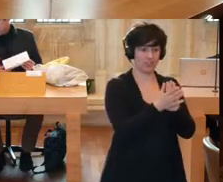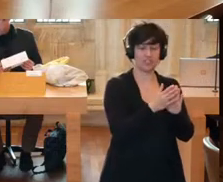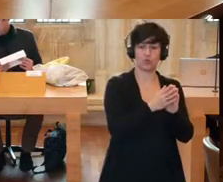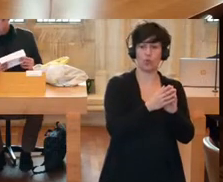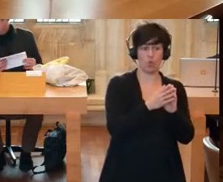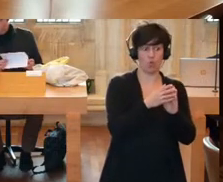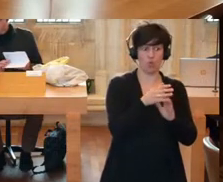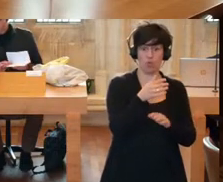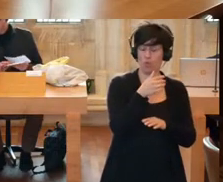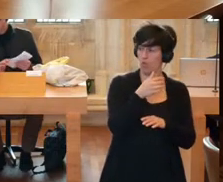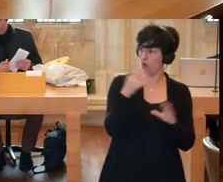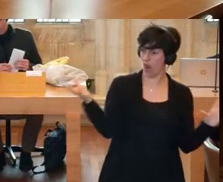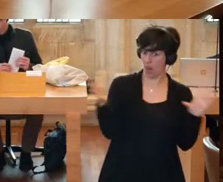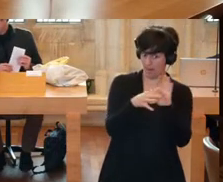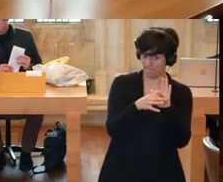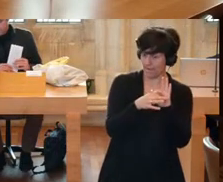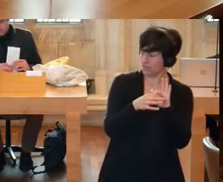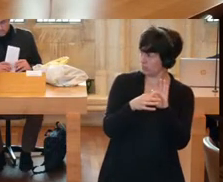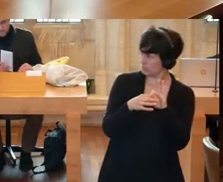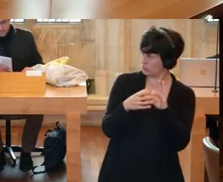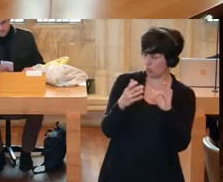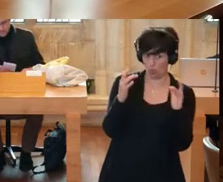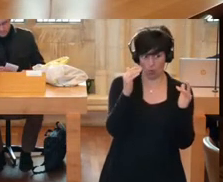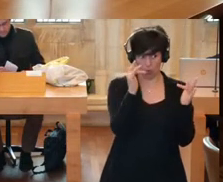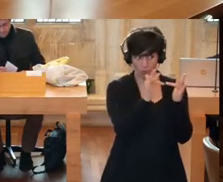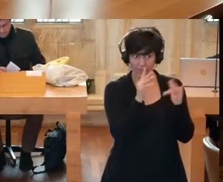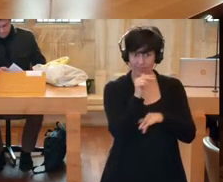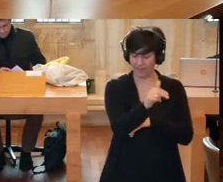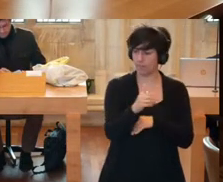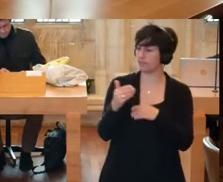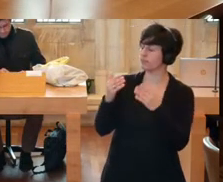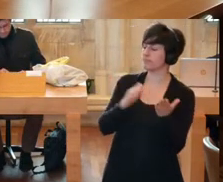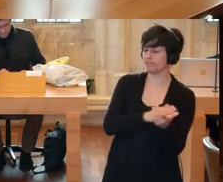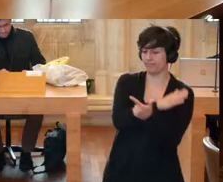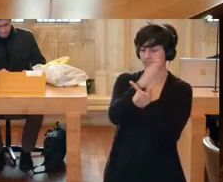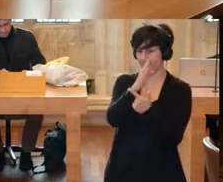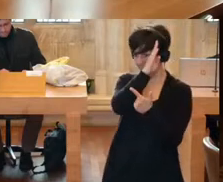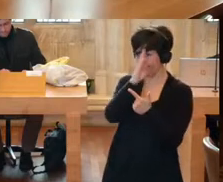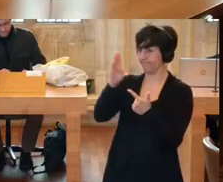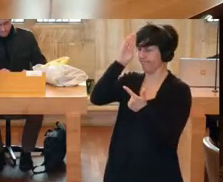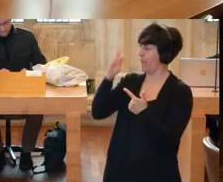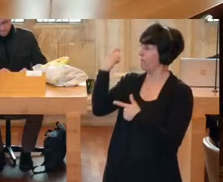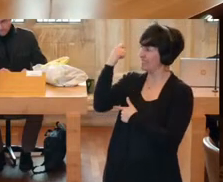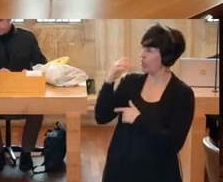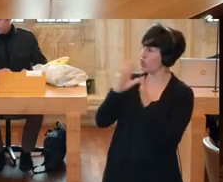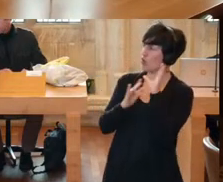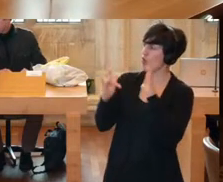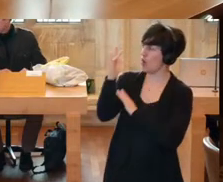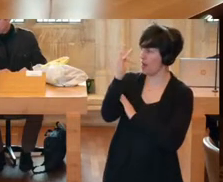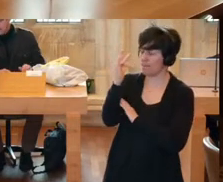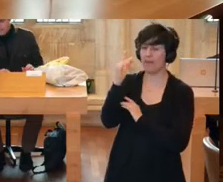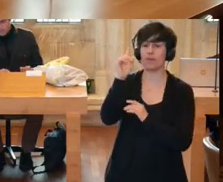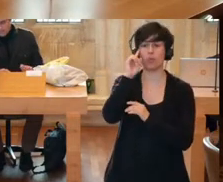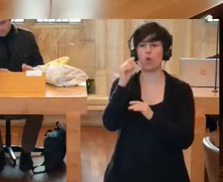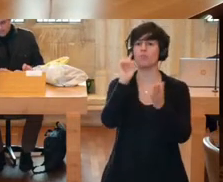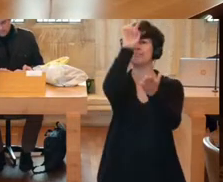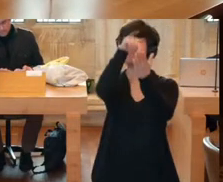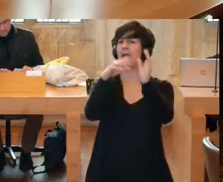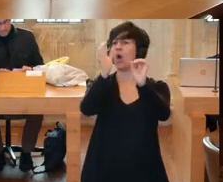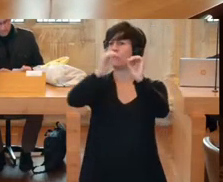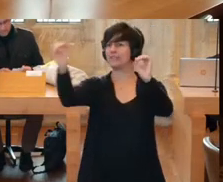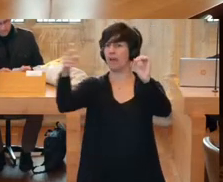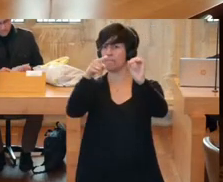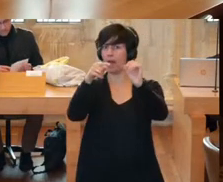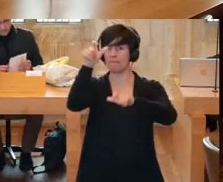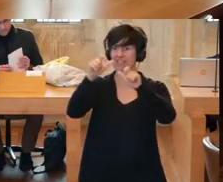mobilisée, dont il faut saluer l'engagement? En tant que président de Caen-la-Mer, ensuite, car la situation des exilés à Ouistreham ne peut pas